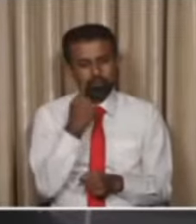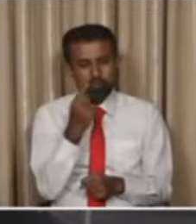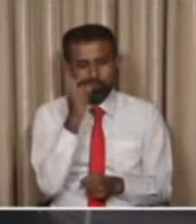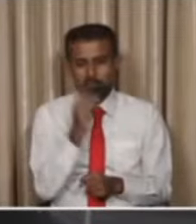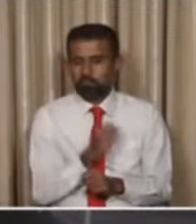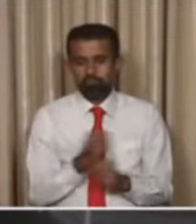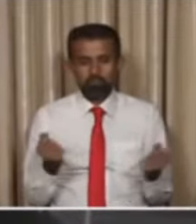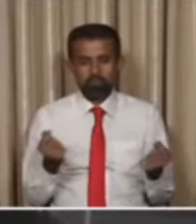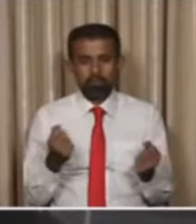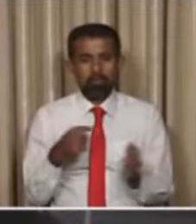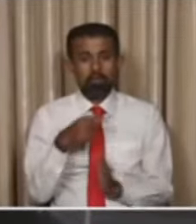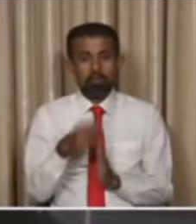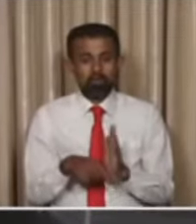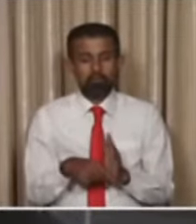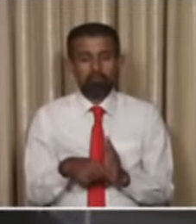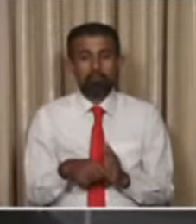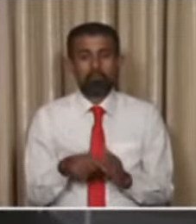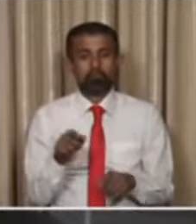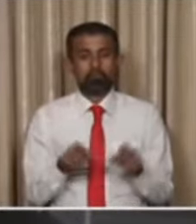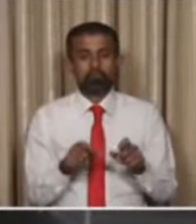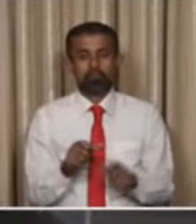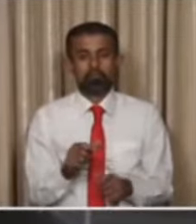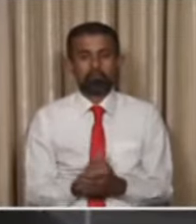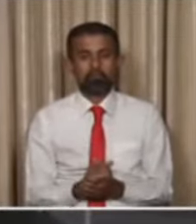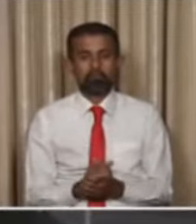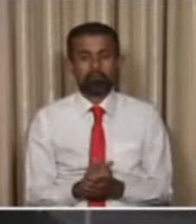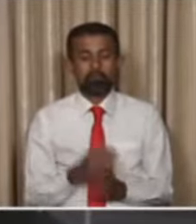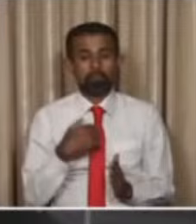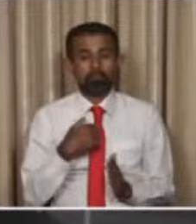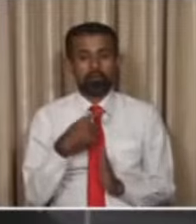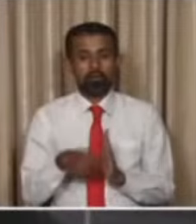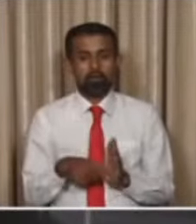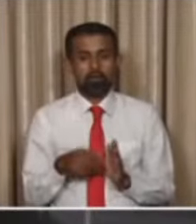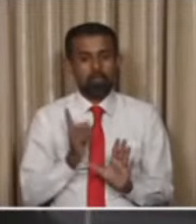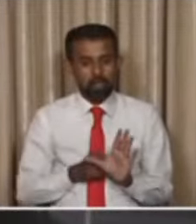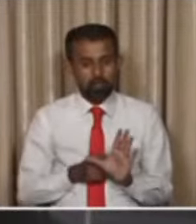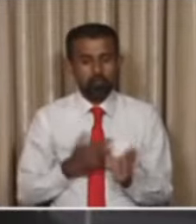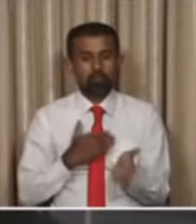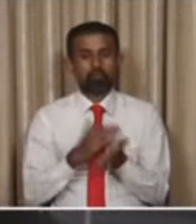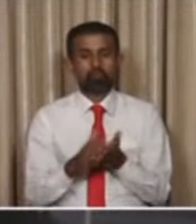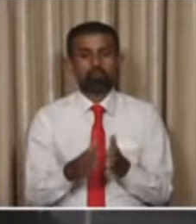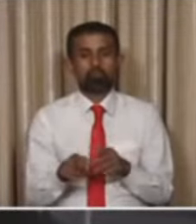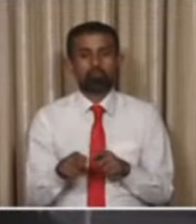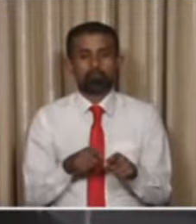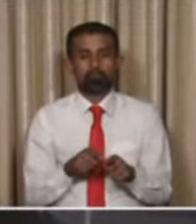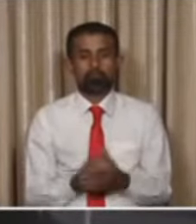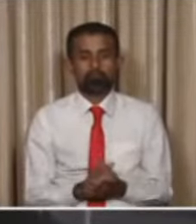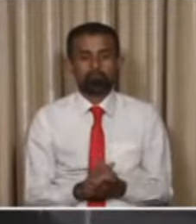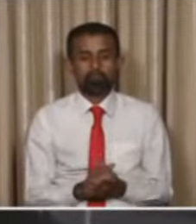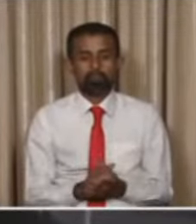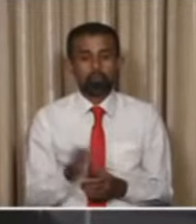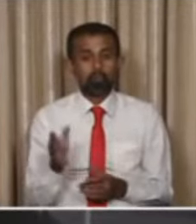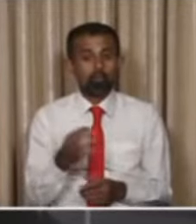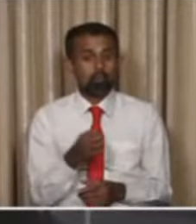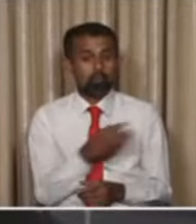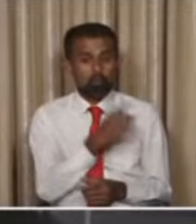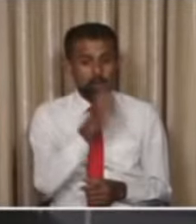ශ්‍රී ලංකා පුරවැසියන් හැටියට මේ රටත් එක හැමදාම හිටගත් මිනිස්සු හැටියට ඔබතු ගෝටාබේ රාජපක්ෂ